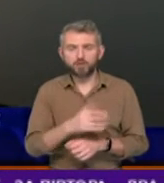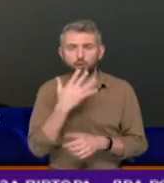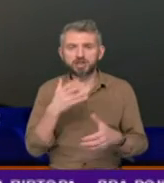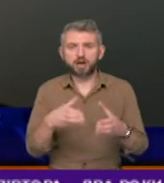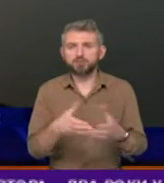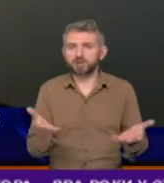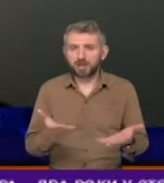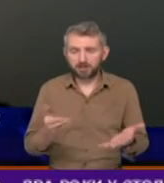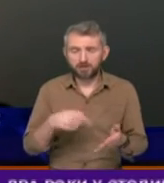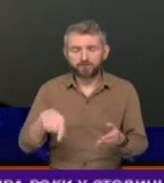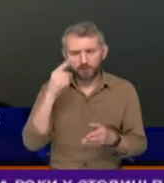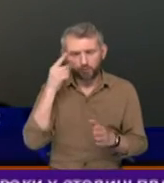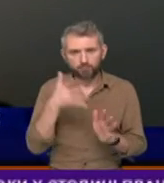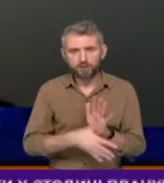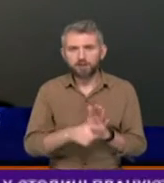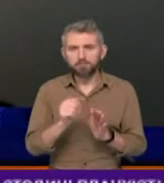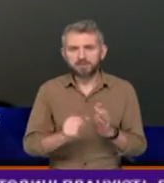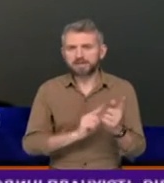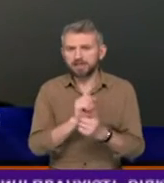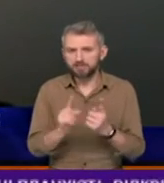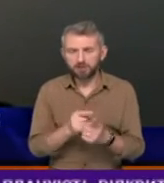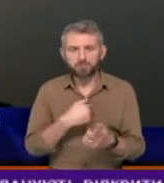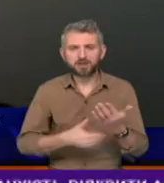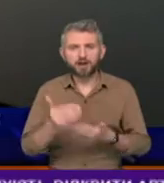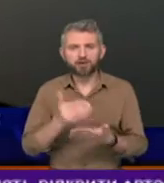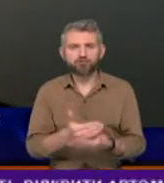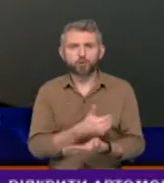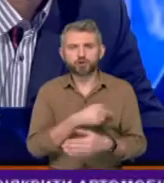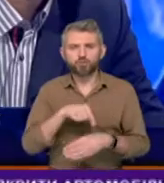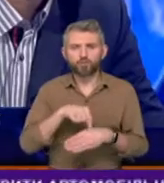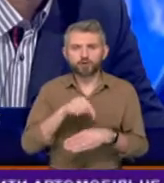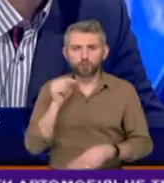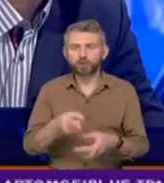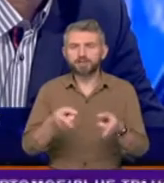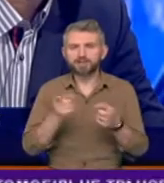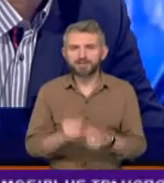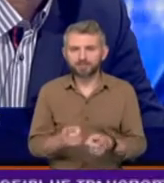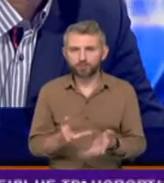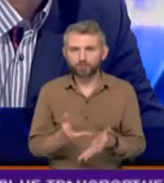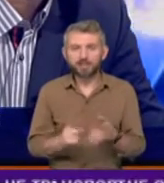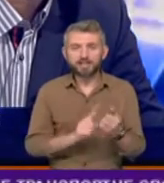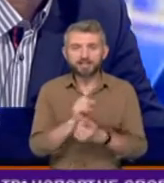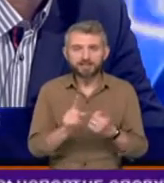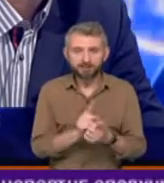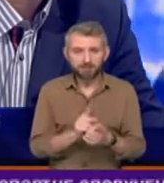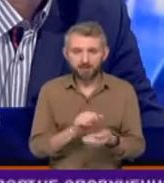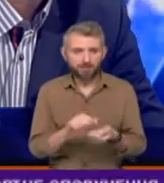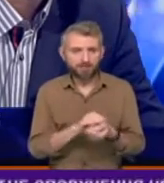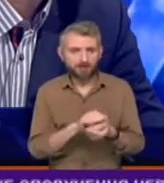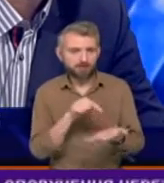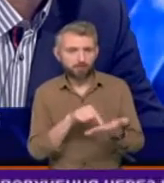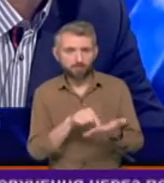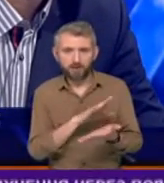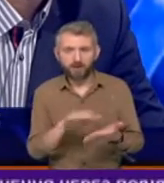діаспори? Розумієте? Так. Ми за зміни. Ми нарешті хочемо відчути дійсно зміни не на папері, а в